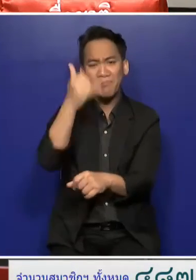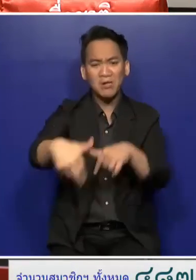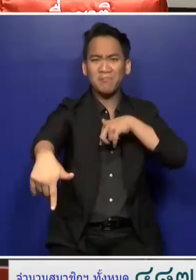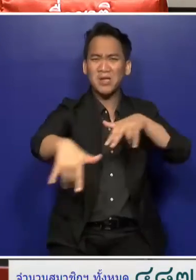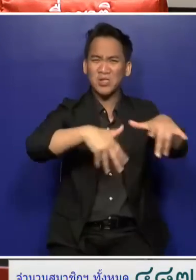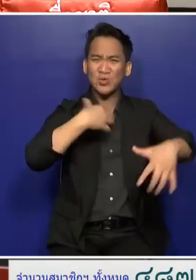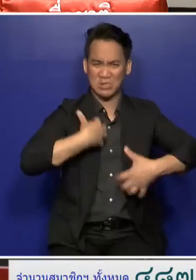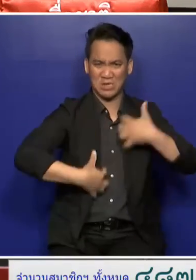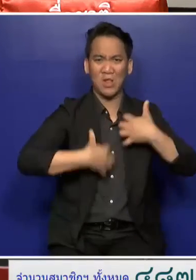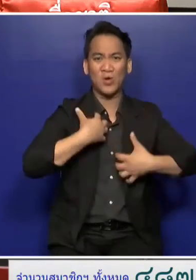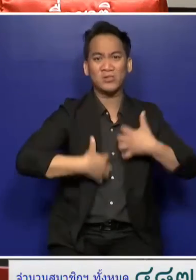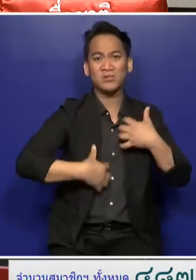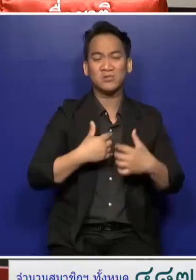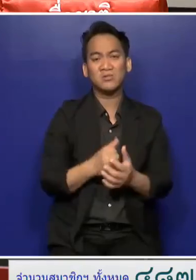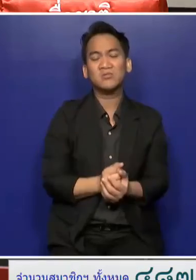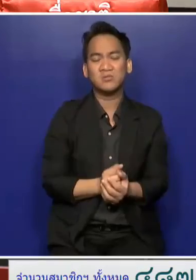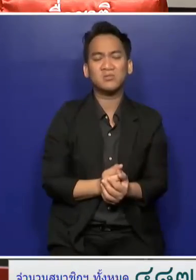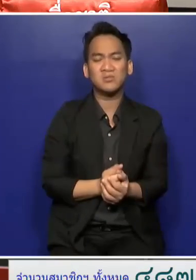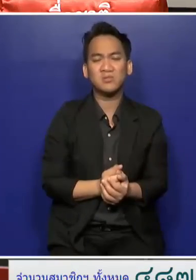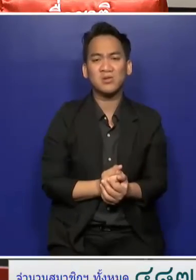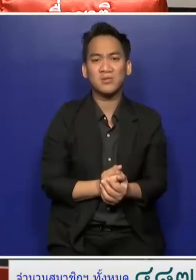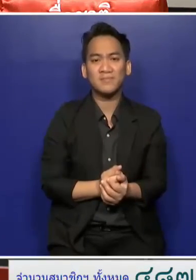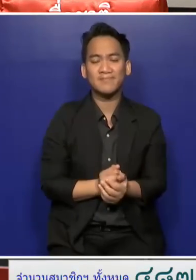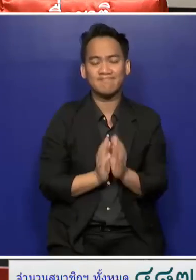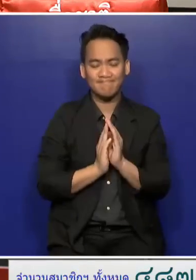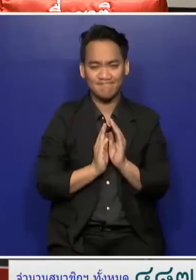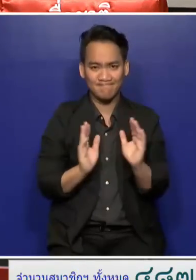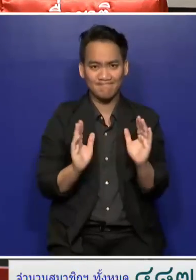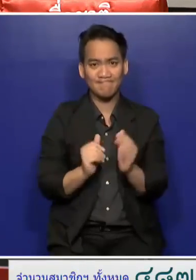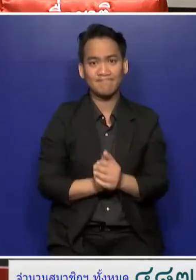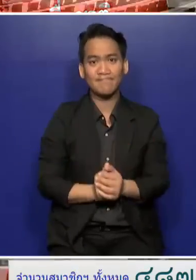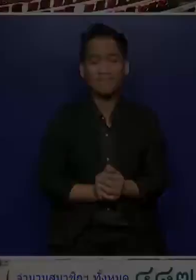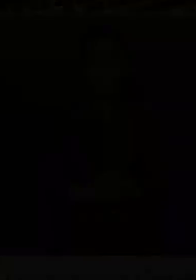ชาชนทั้งสองหมู่บ้านโดยด่วนครับขอขอบพระคุณครับครับท่านประธานครับ ครับ